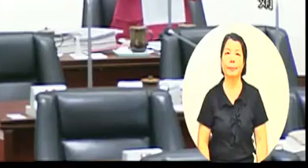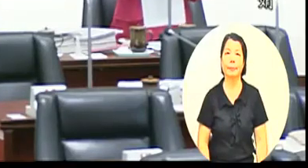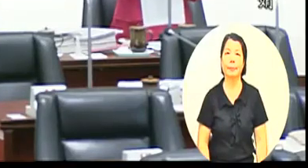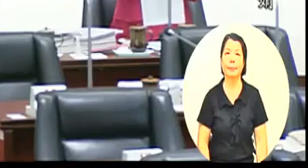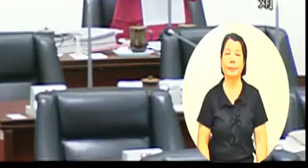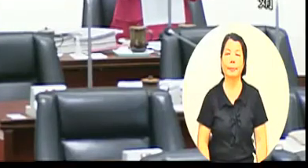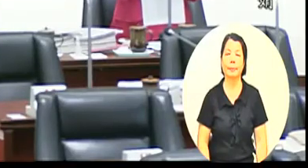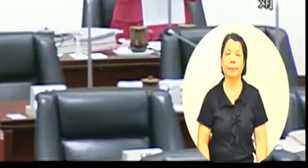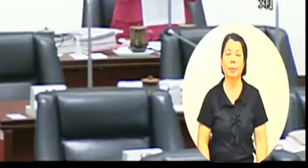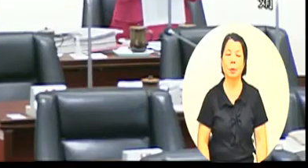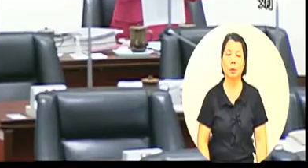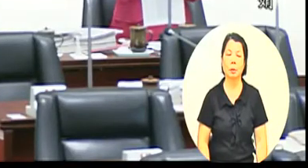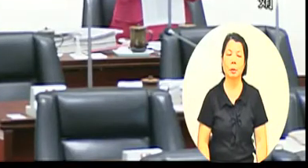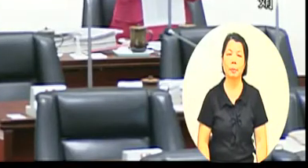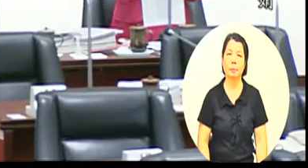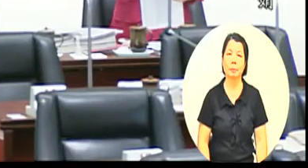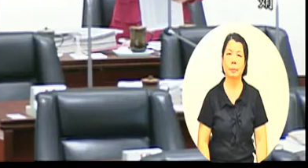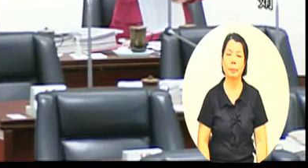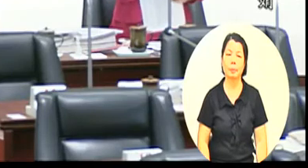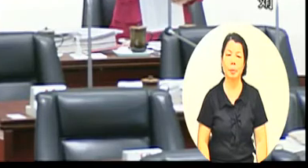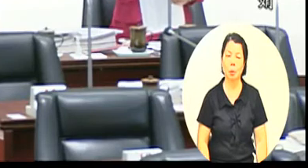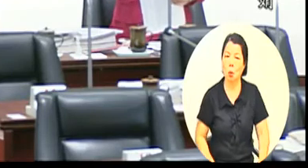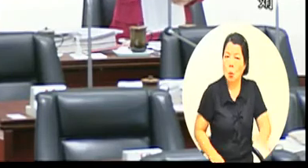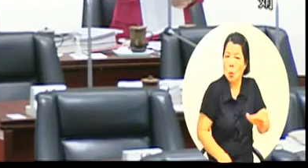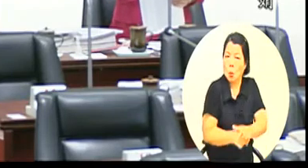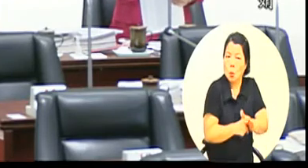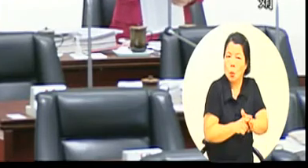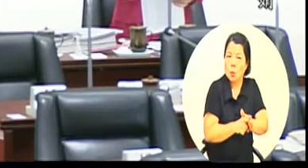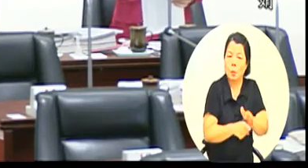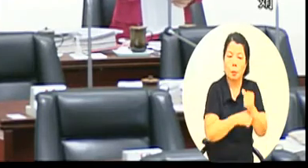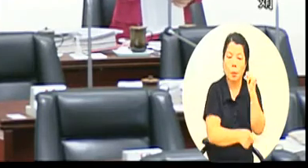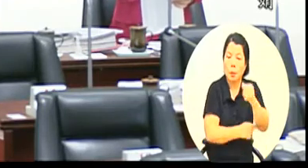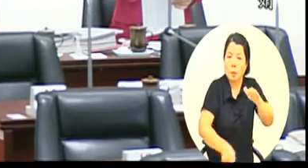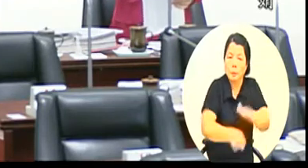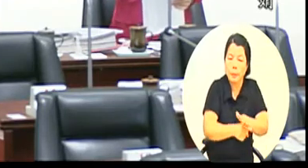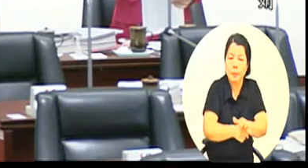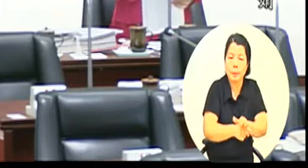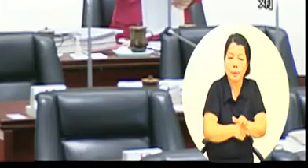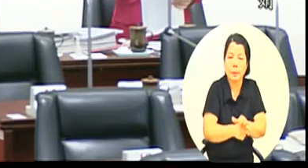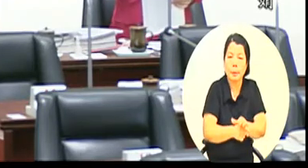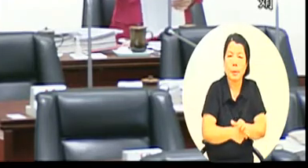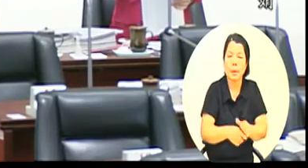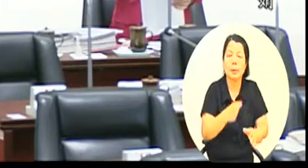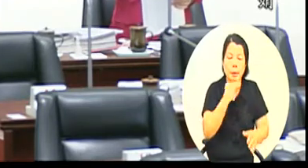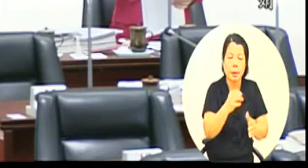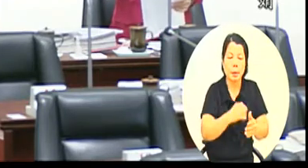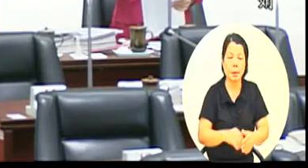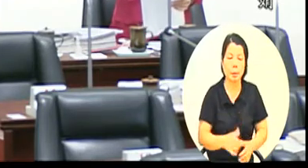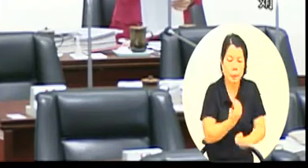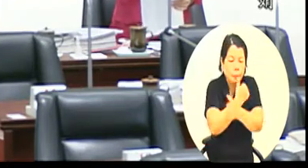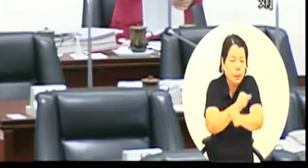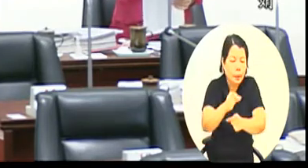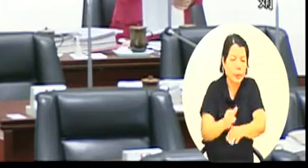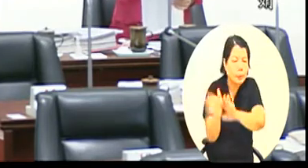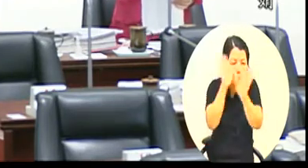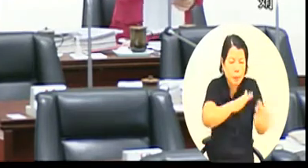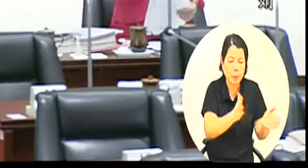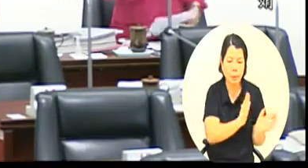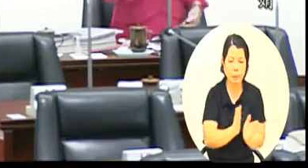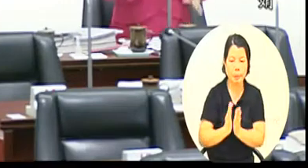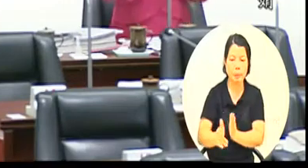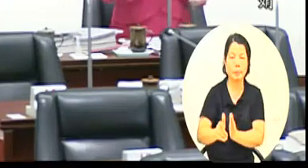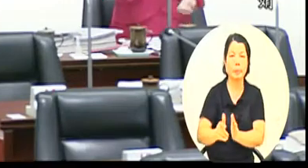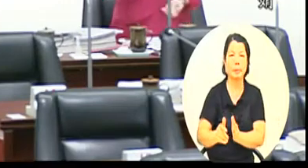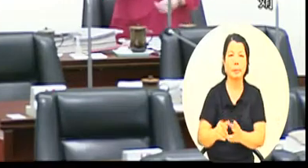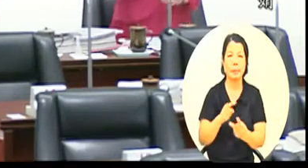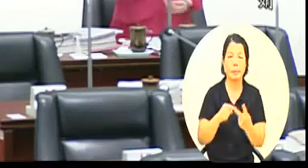不违反不违法的情况下，能够考虑一下情理的部分。那只要你们现